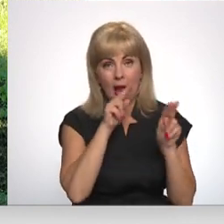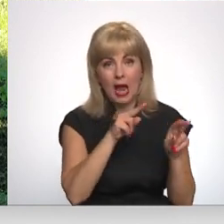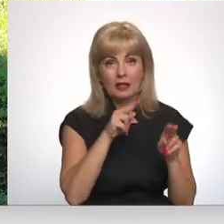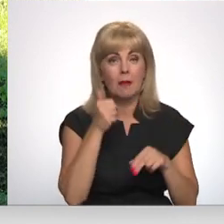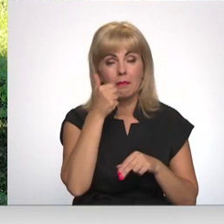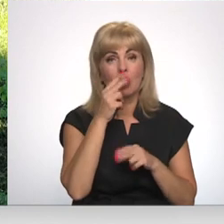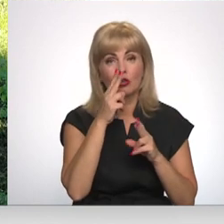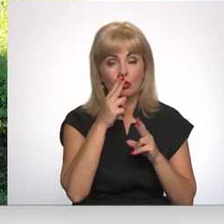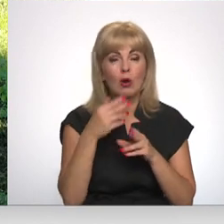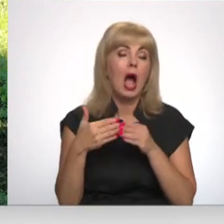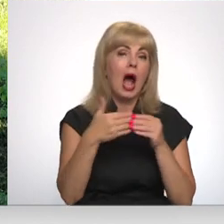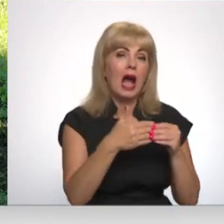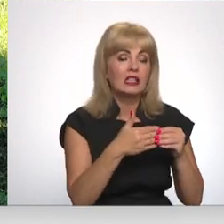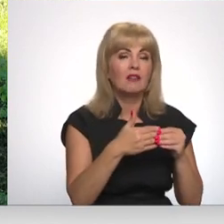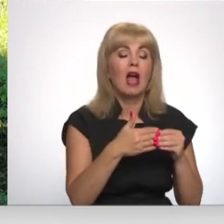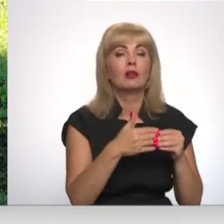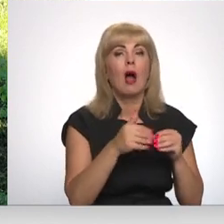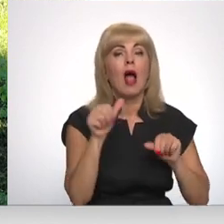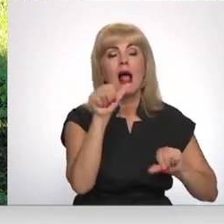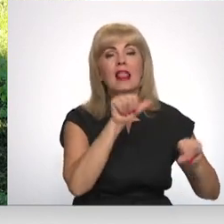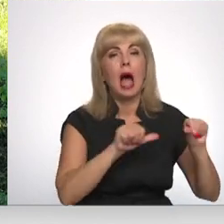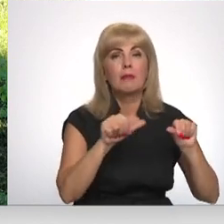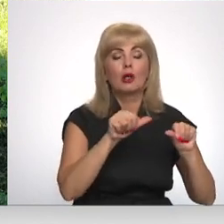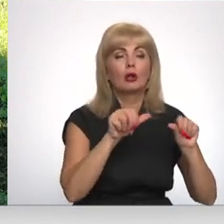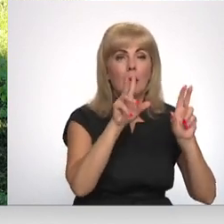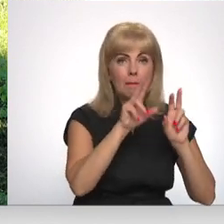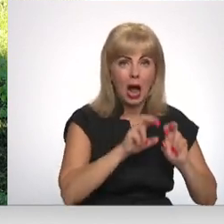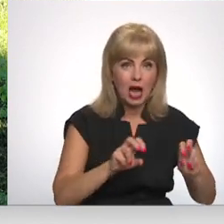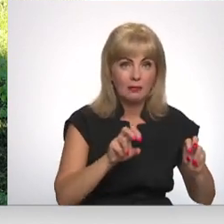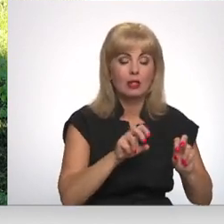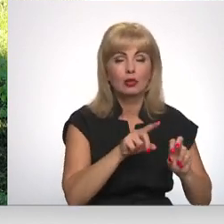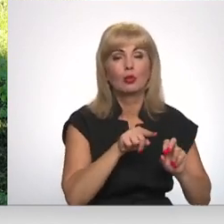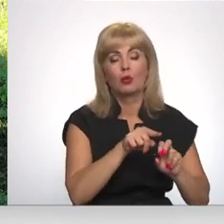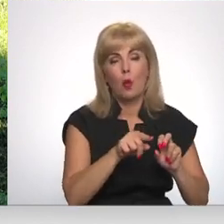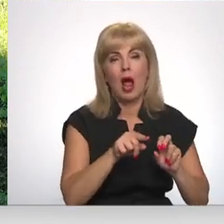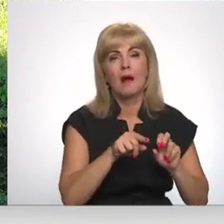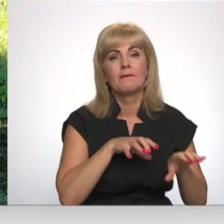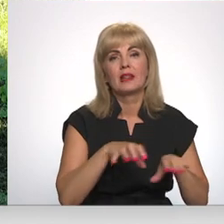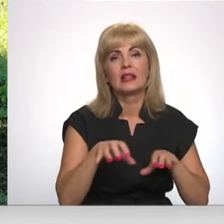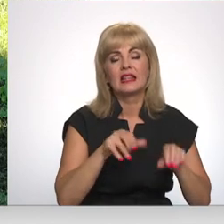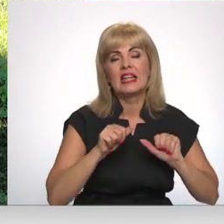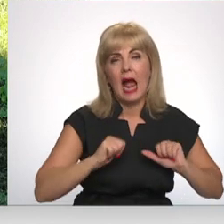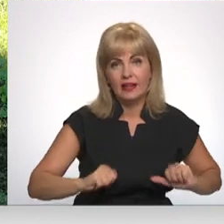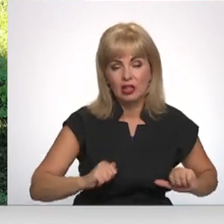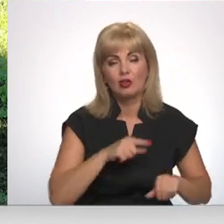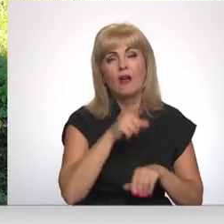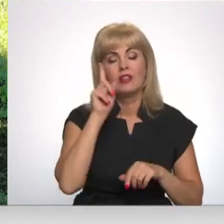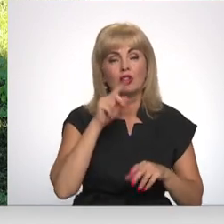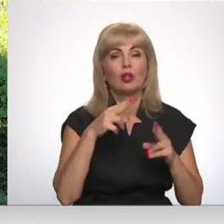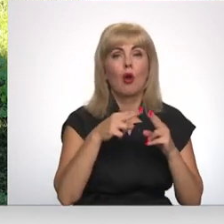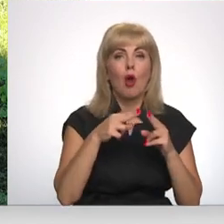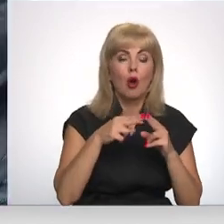nogādā paraugus uz laboratoriju pārbaudei, pie mūsu pārtikas veterināro dienestu. Un līdz ar to viņi arī zina